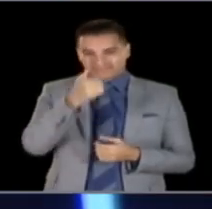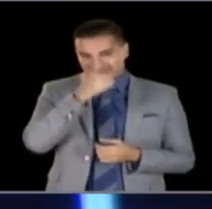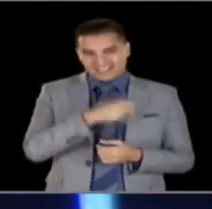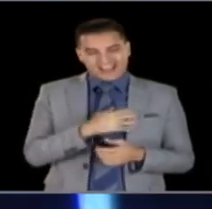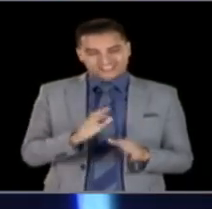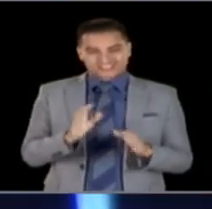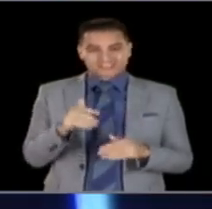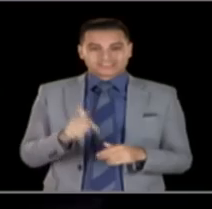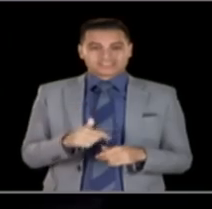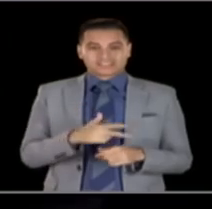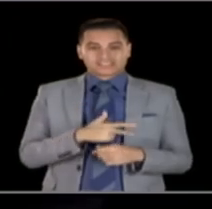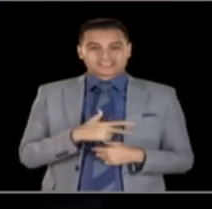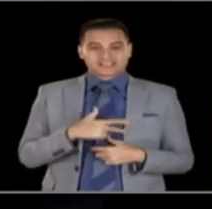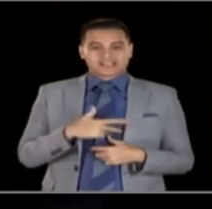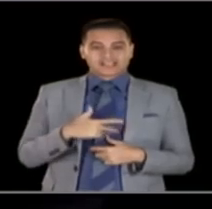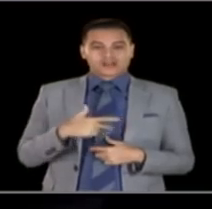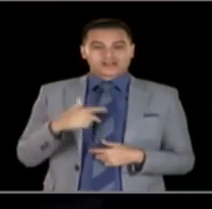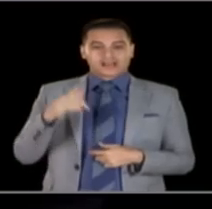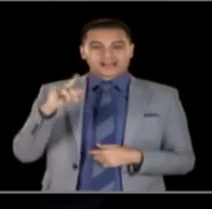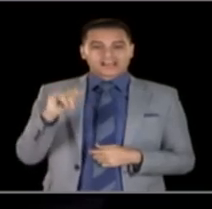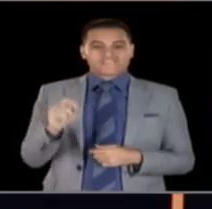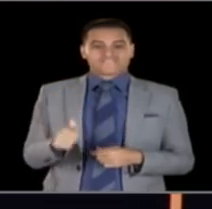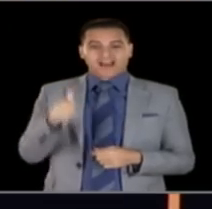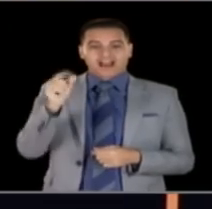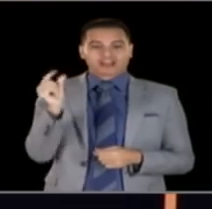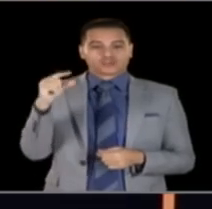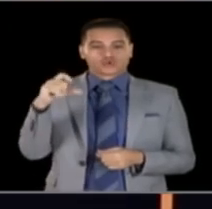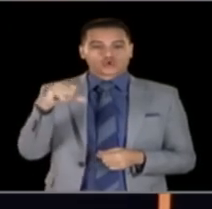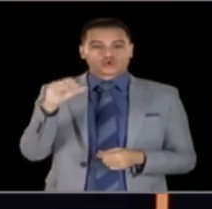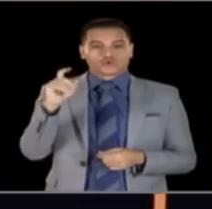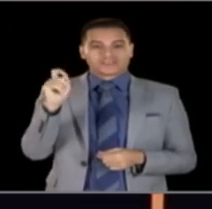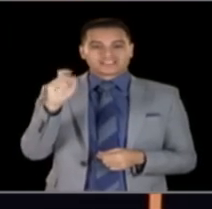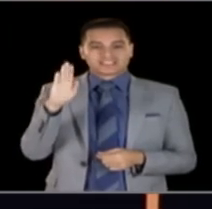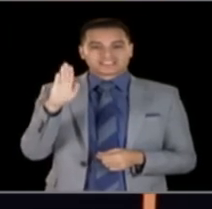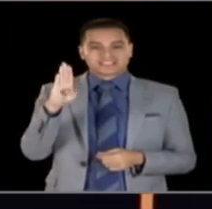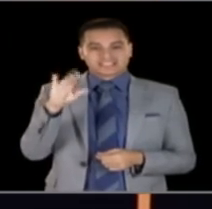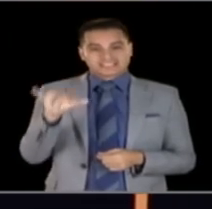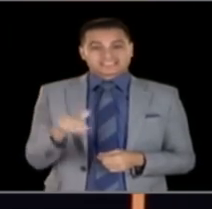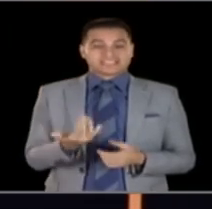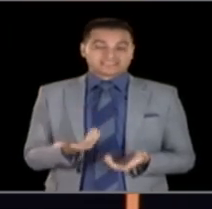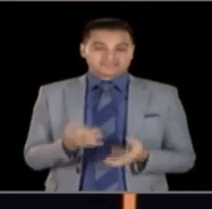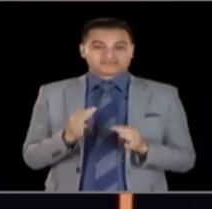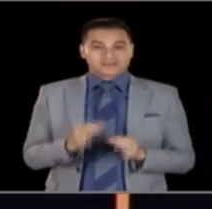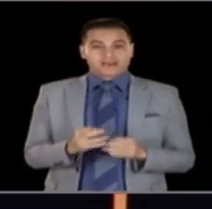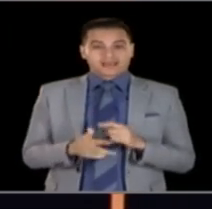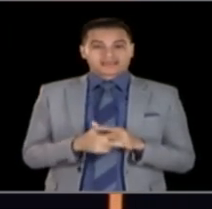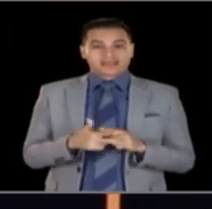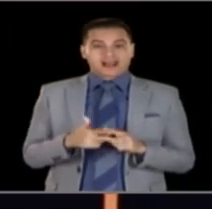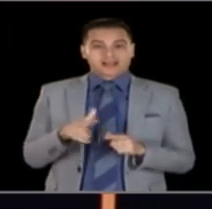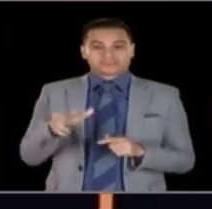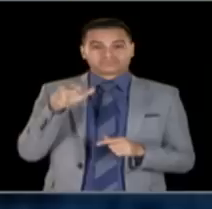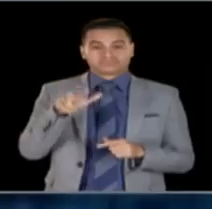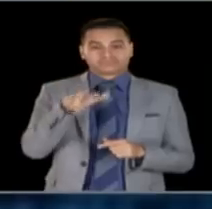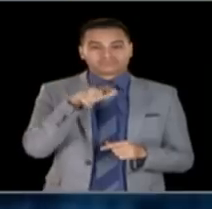ليفاندوفسكي. ليفاندوفسكي طبعا. لو كنت سمعت المعلومة كنت هتجاوب صح. ثلاثية مع